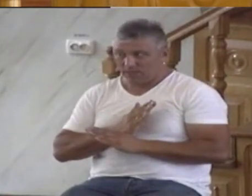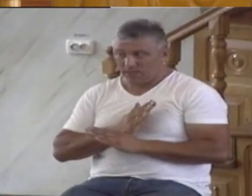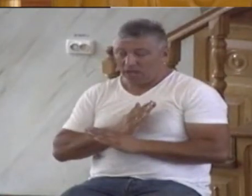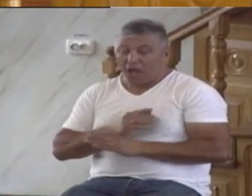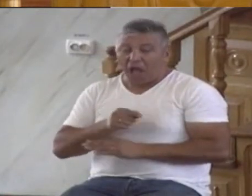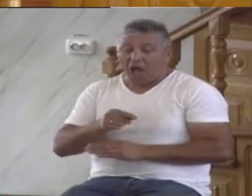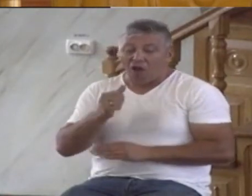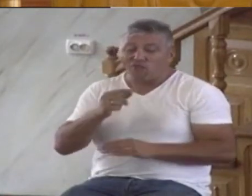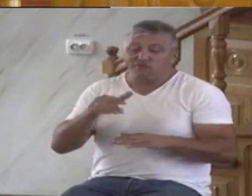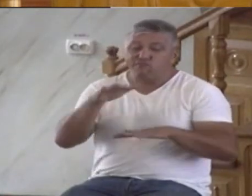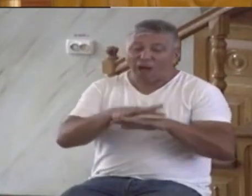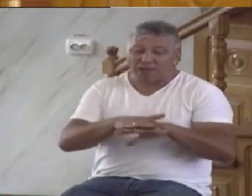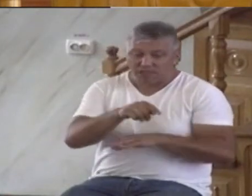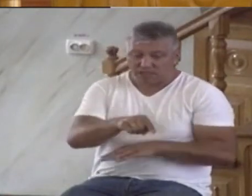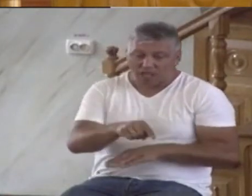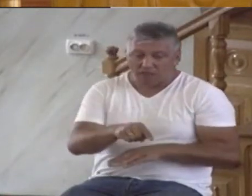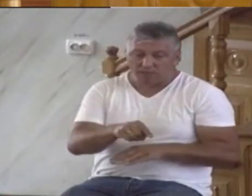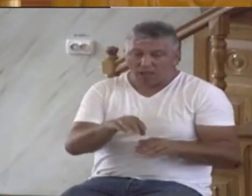$1.